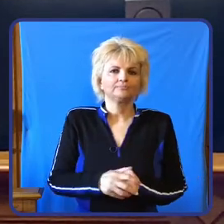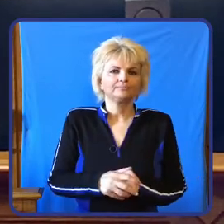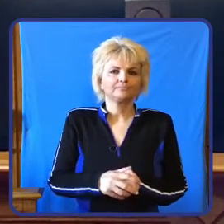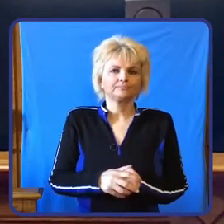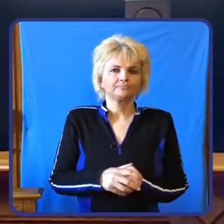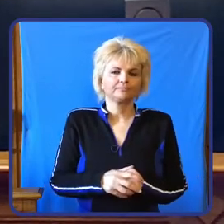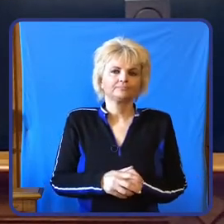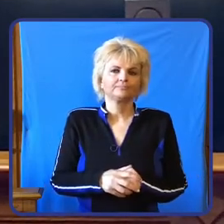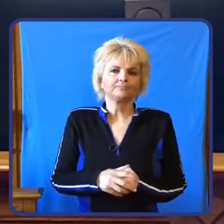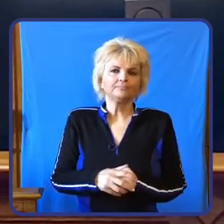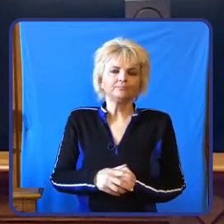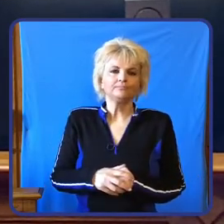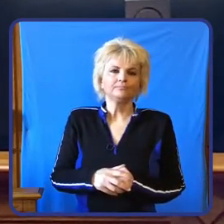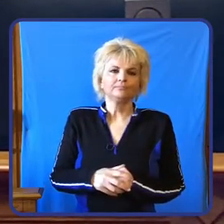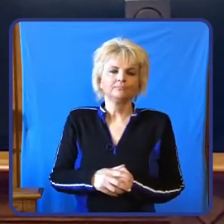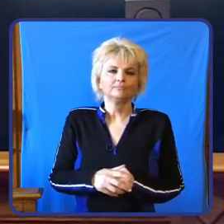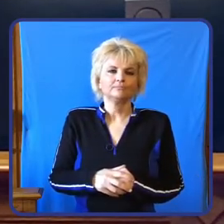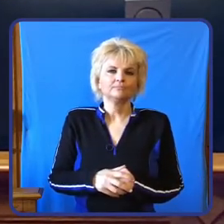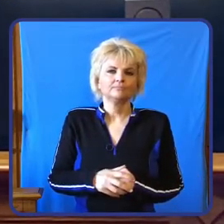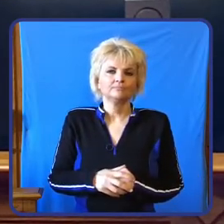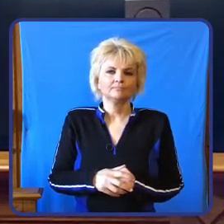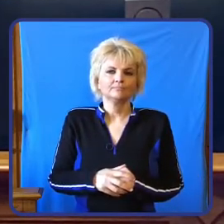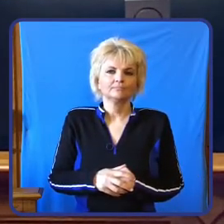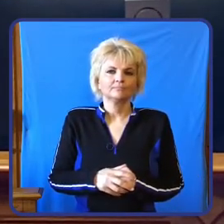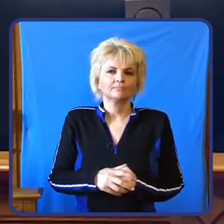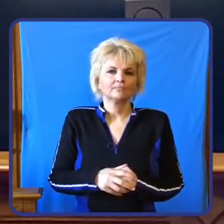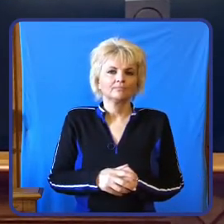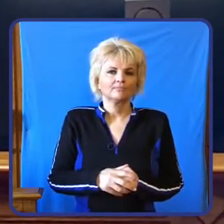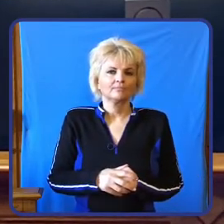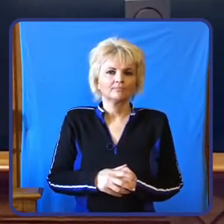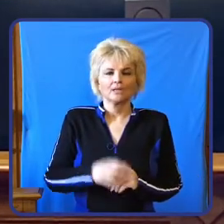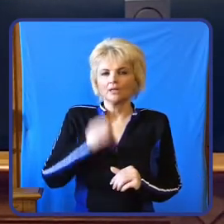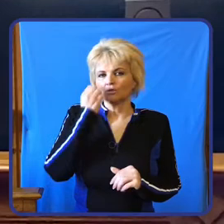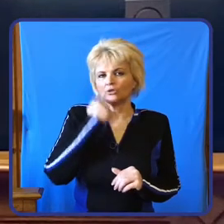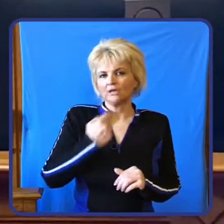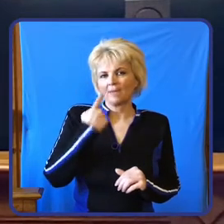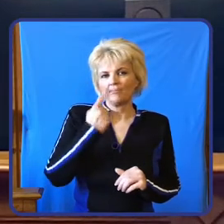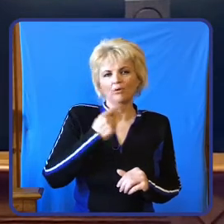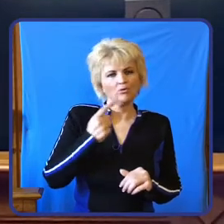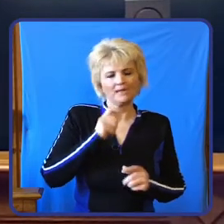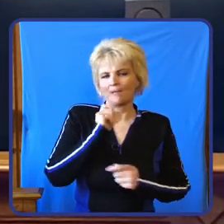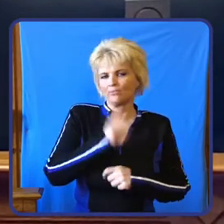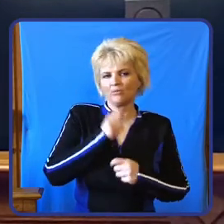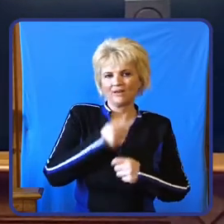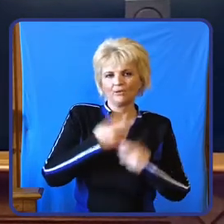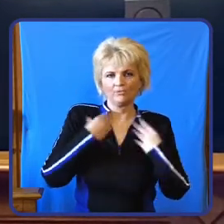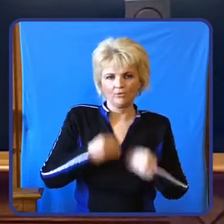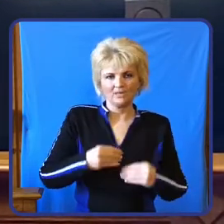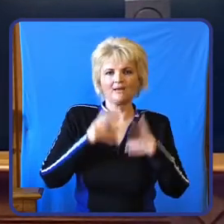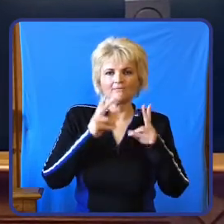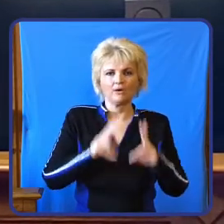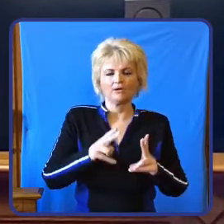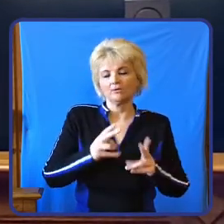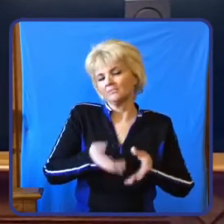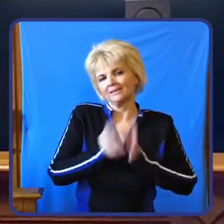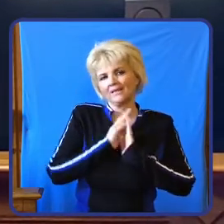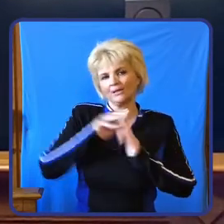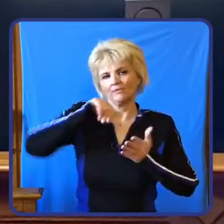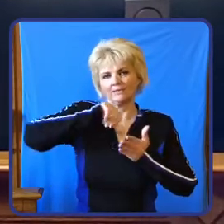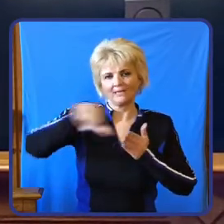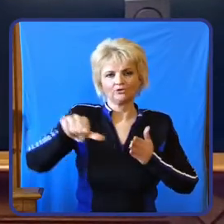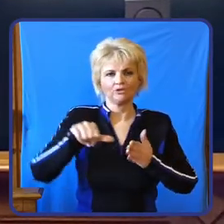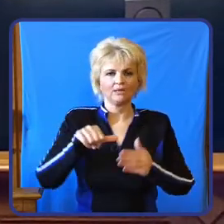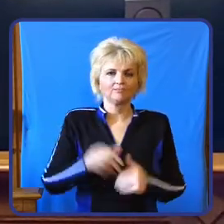akiknek kiadott, nem művel, inkább így mondom, saját maguk által nem művelt földje van, azok kérjük, hogy fizessék